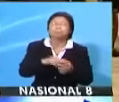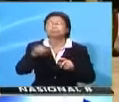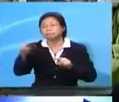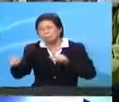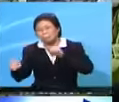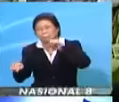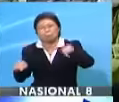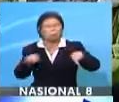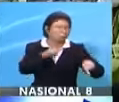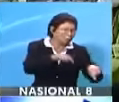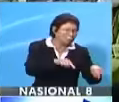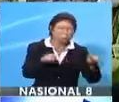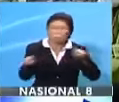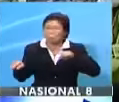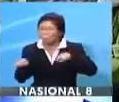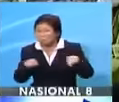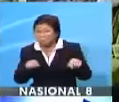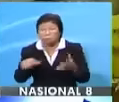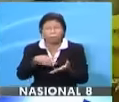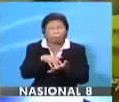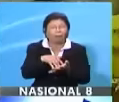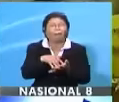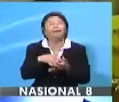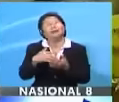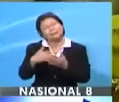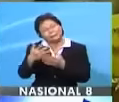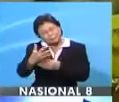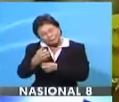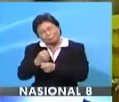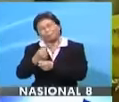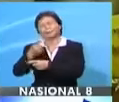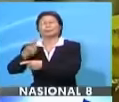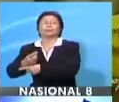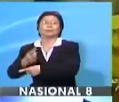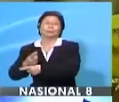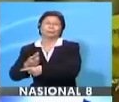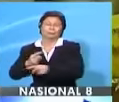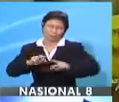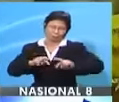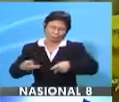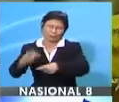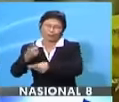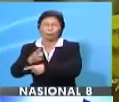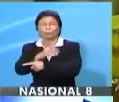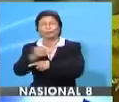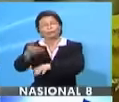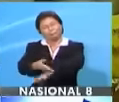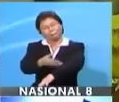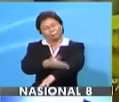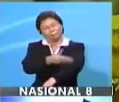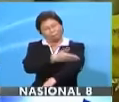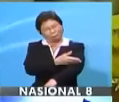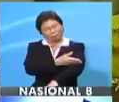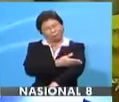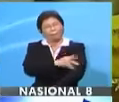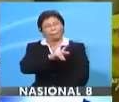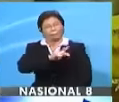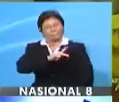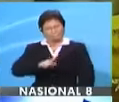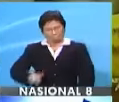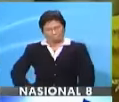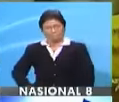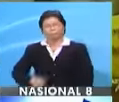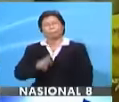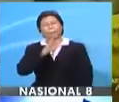sini dapat dibetulkan dan diperbaiki. Seri Paduka